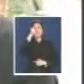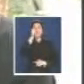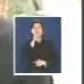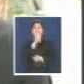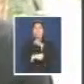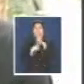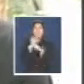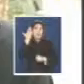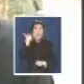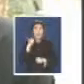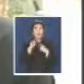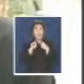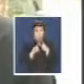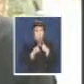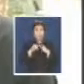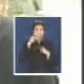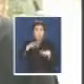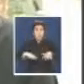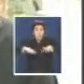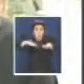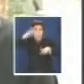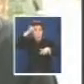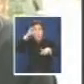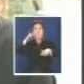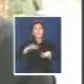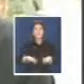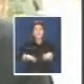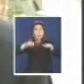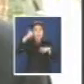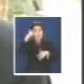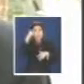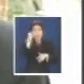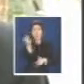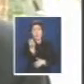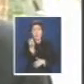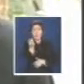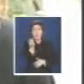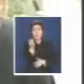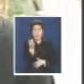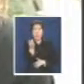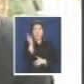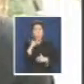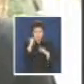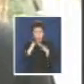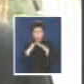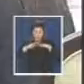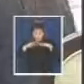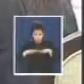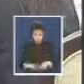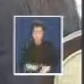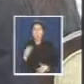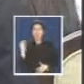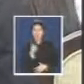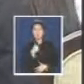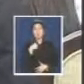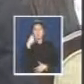ขังน้อยลงแต่ถามว่าพื้นที่หรือพื้นที่ที่มีผลกระทบกับน้ำท่วมขังก็น่าจะน้อยลงน